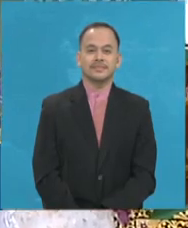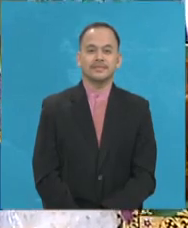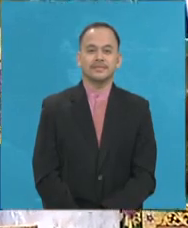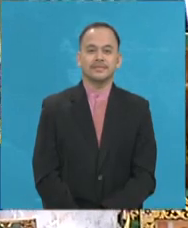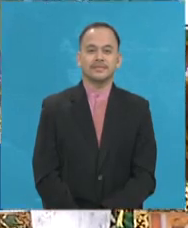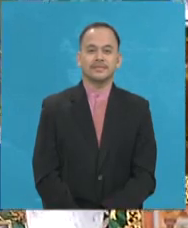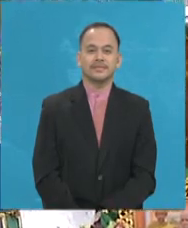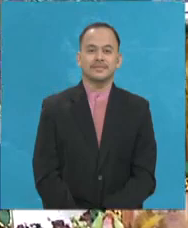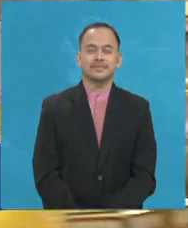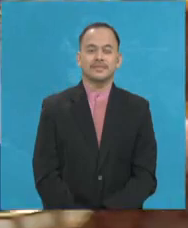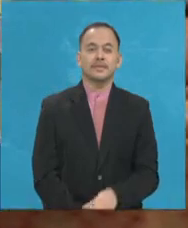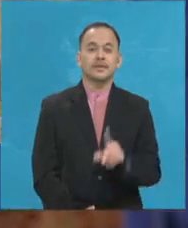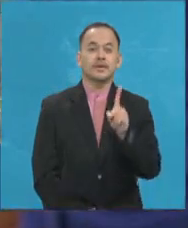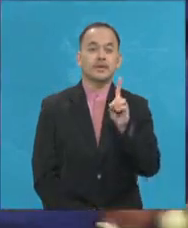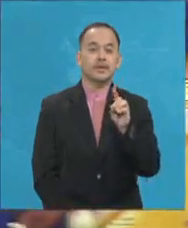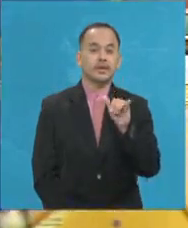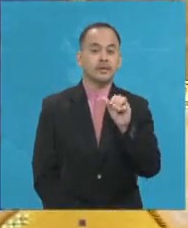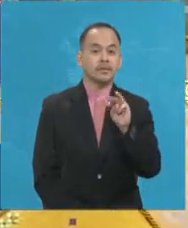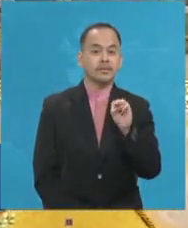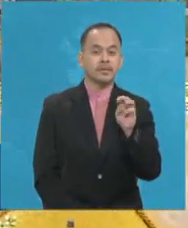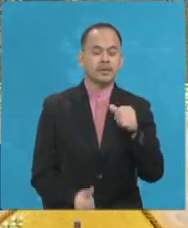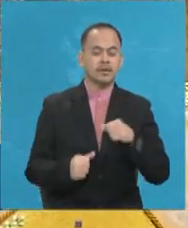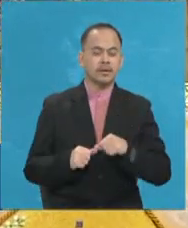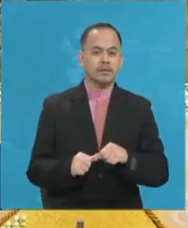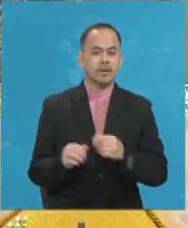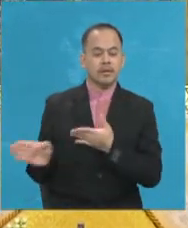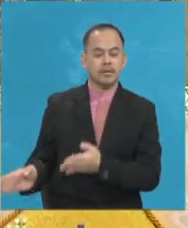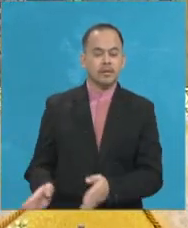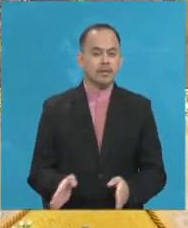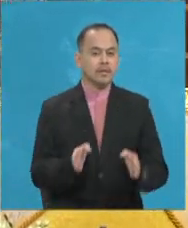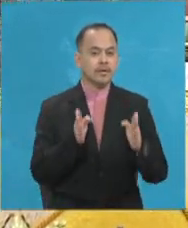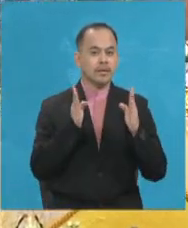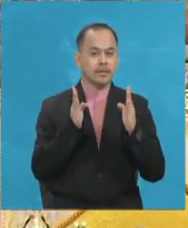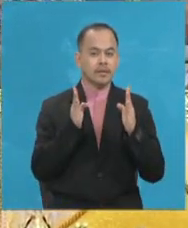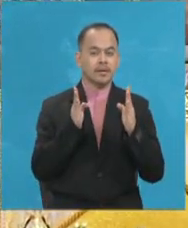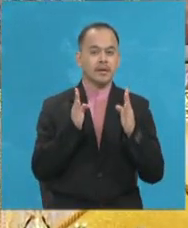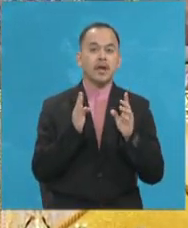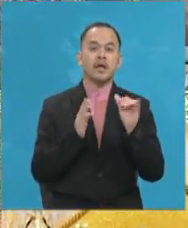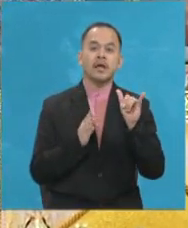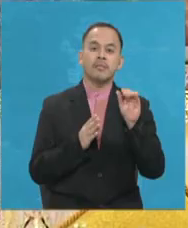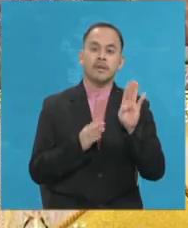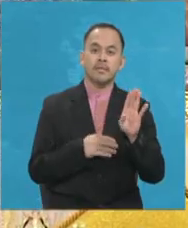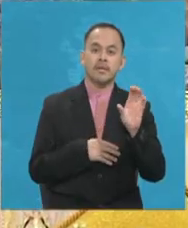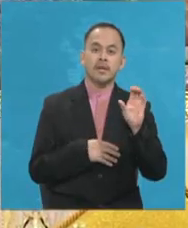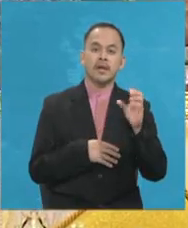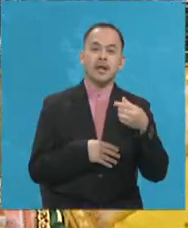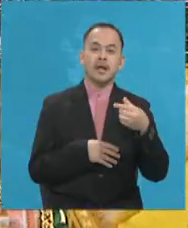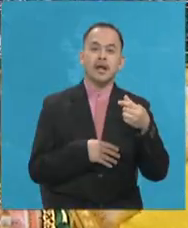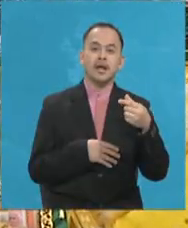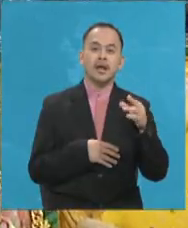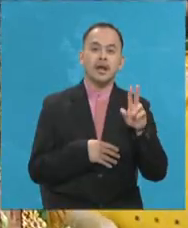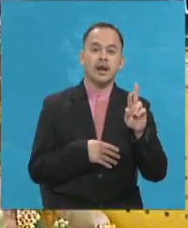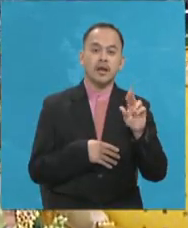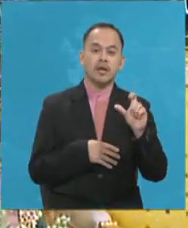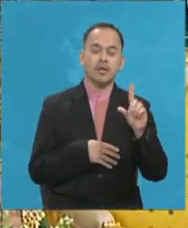Hai kebawah duli Yang Maha Mulia seterusnya berkenan menerima menghadap yang berhormat Carlos Garcia dominguez